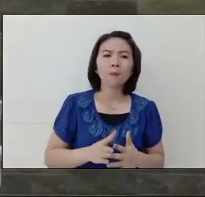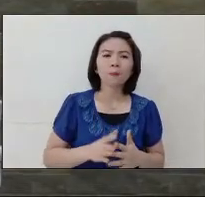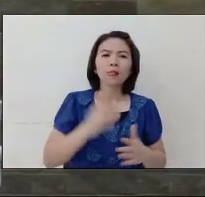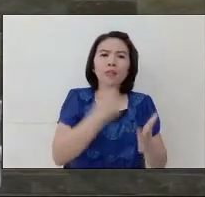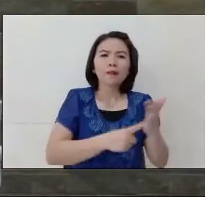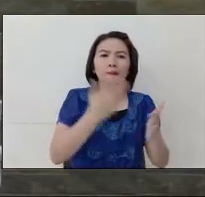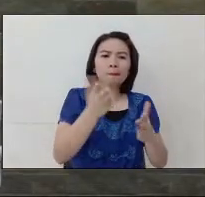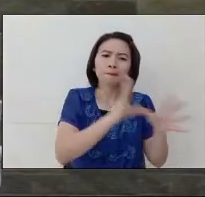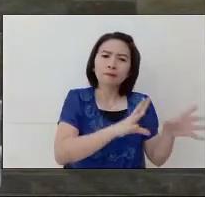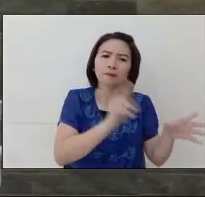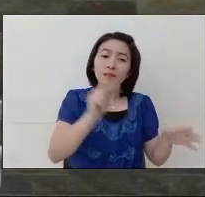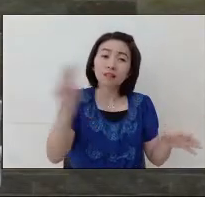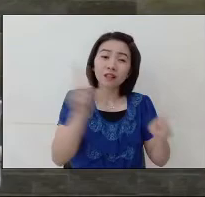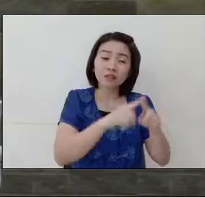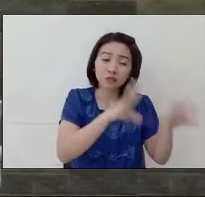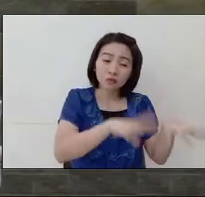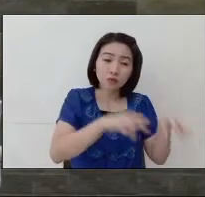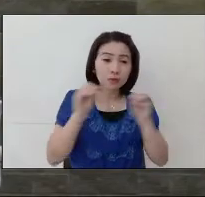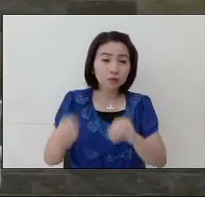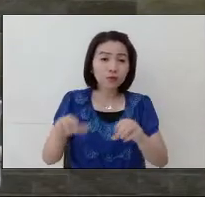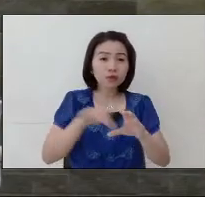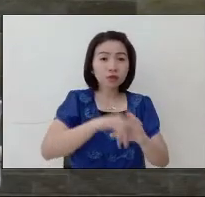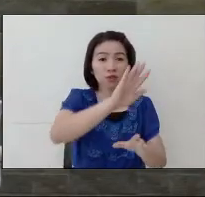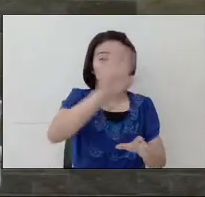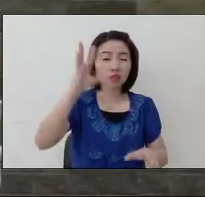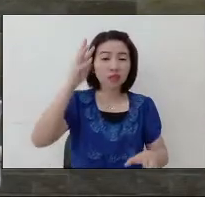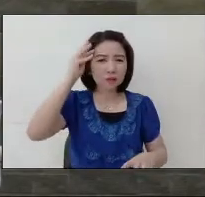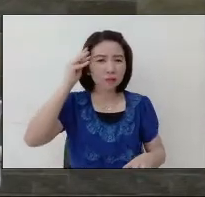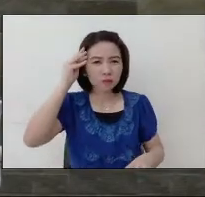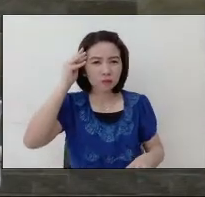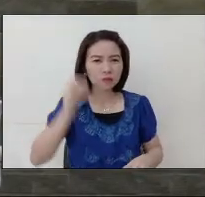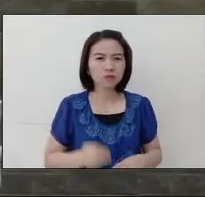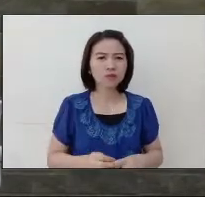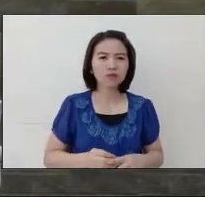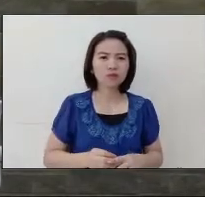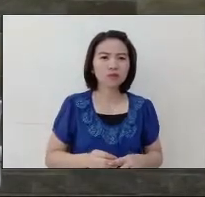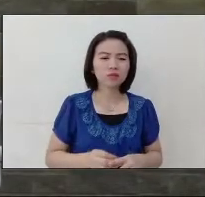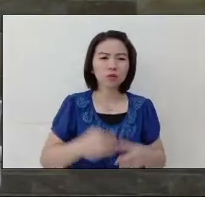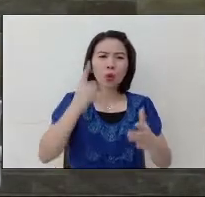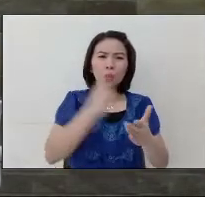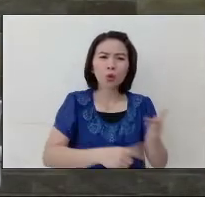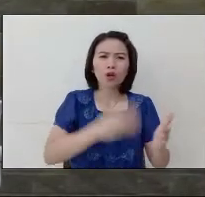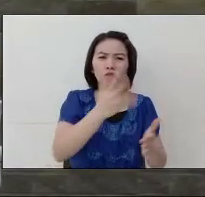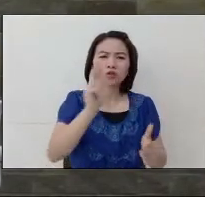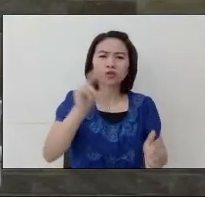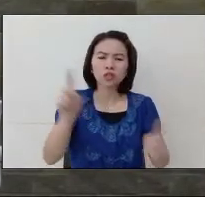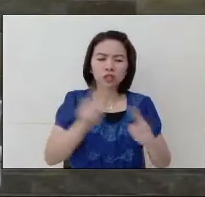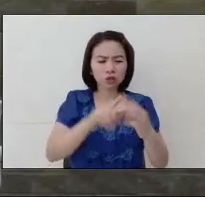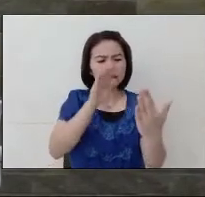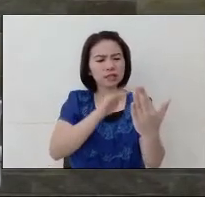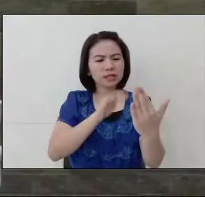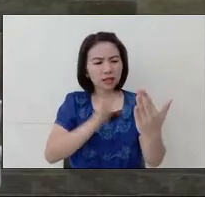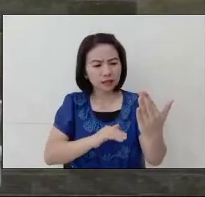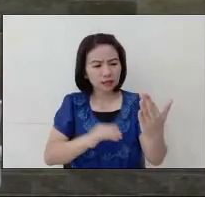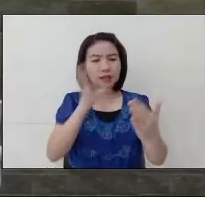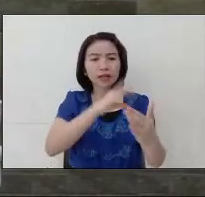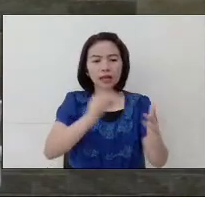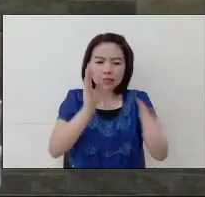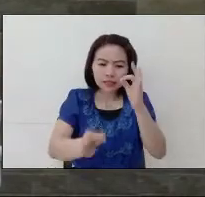isipan. Ito ang iyong imeditate. Ito ang iyong pag-isipan. Ito ang dapat umapaw.